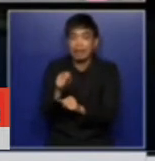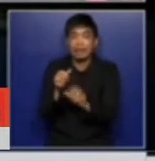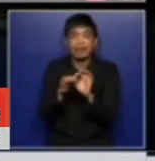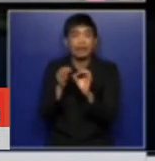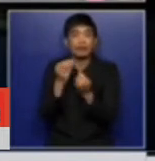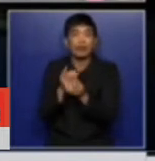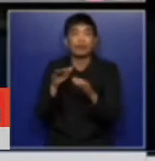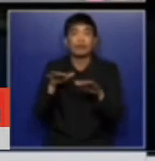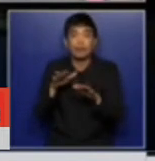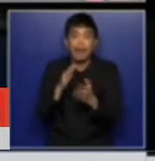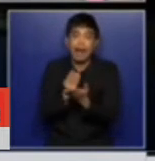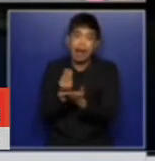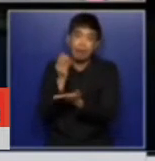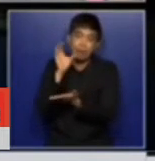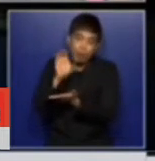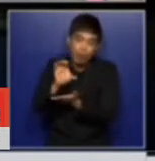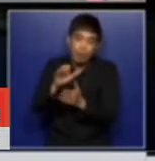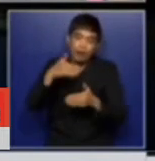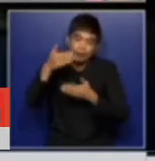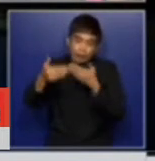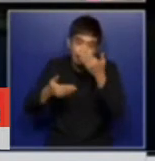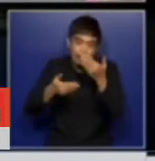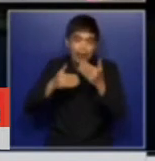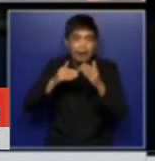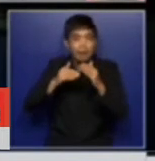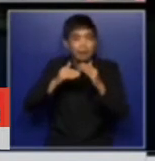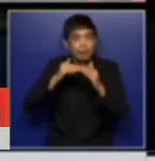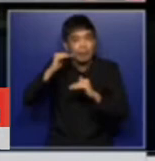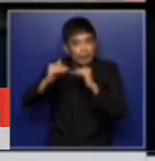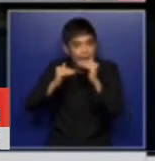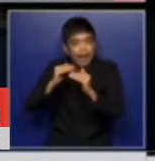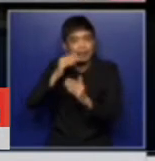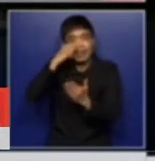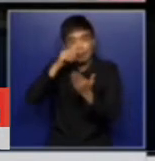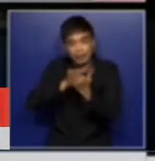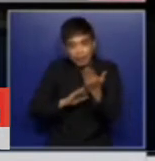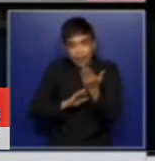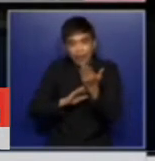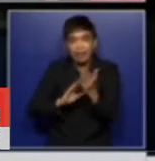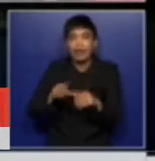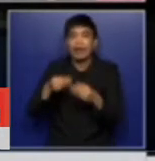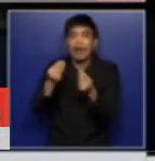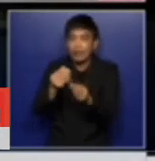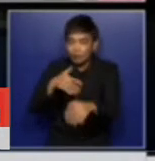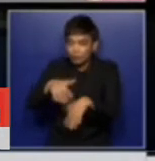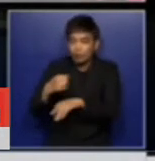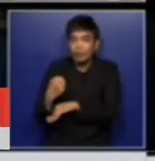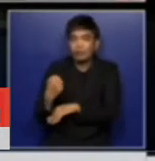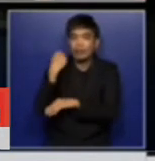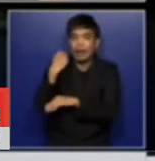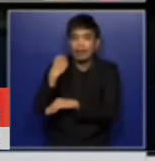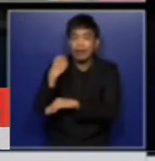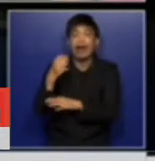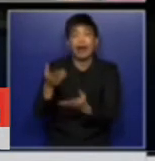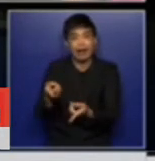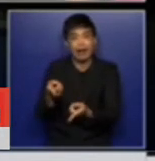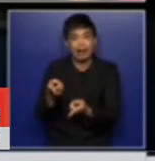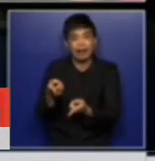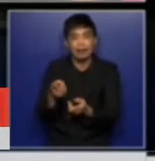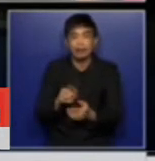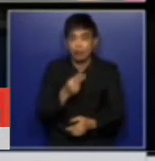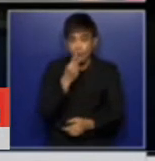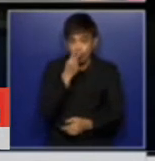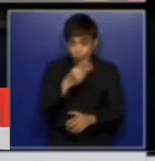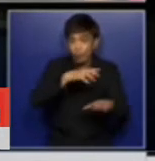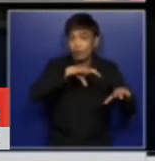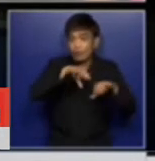ยเพื่อพัฒนาประเทศเพื่อเพิ่มความยั่งยืนเพื่อความเพิ่มความมั่งคั่งให้กับพี่น้องประชาชนนี่มันลดลงเพราะฉะนั้นท่านจัดงบประ